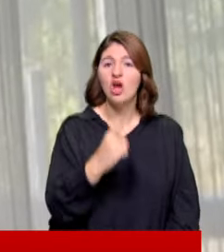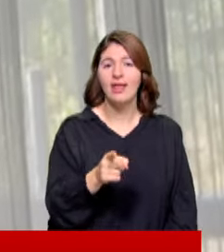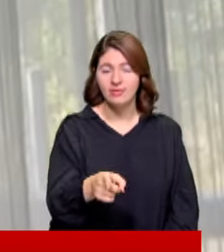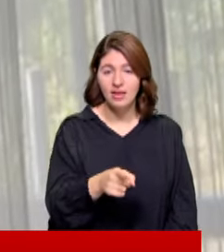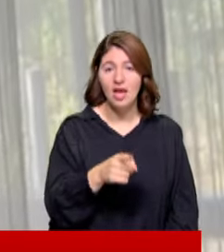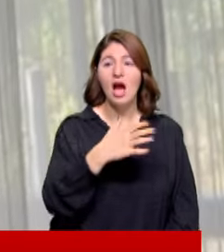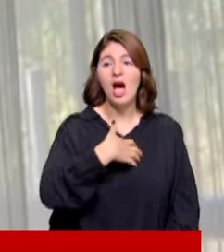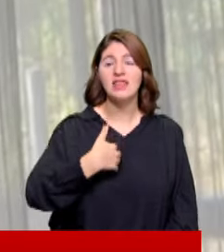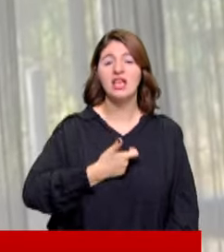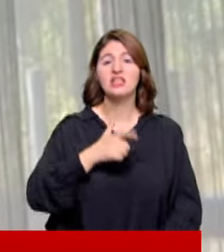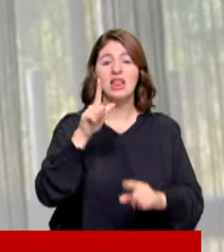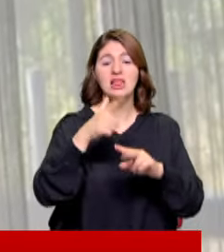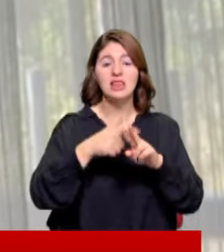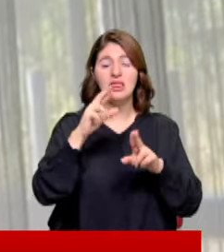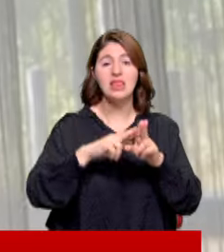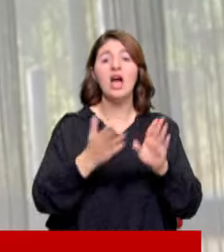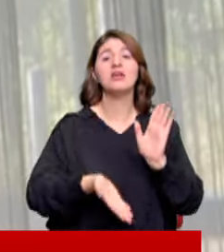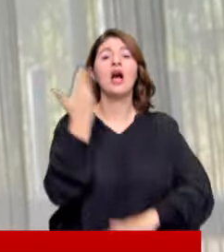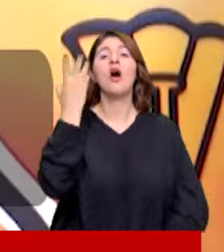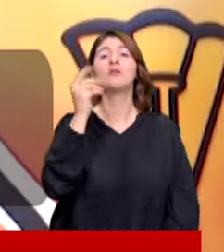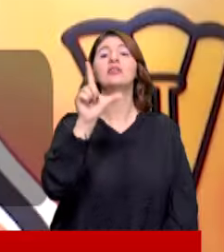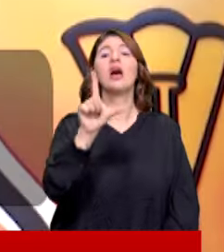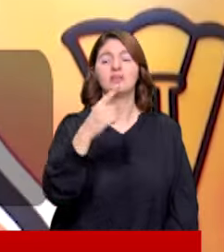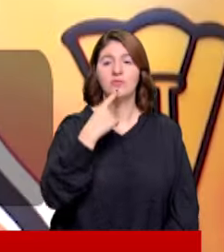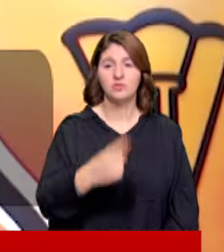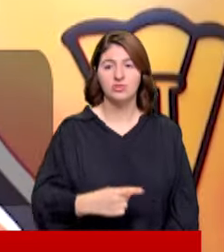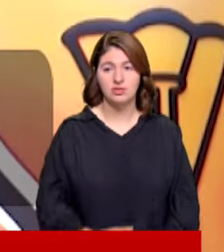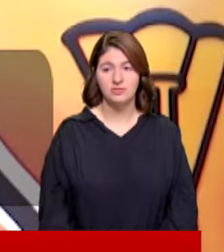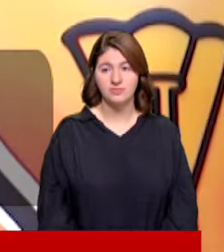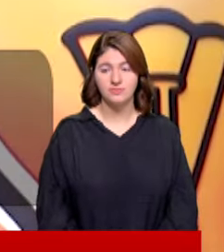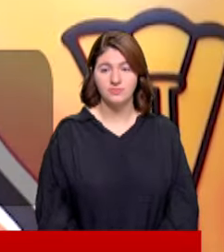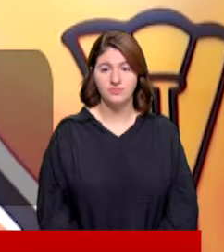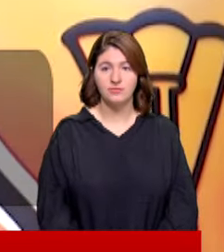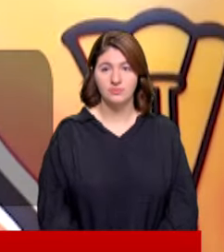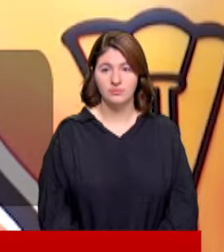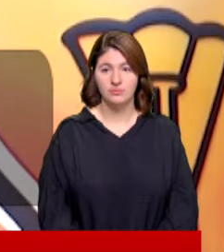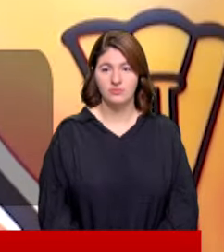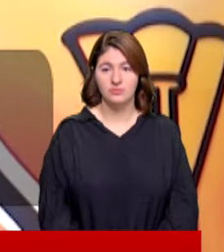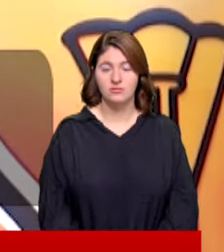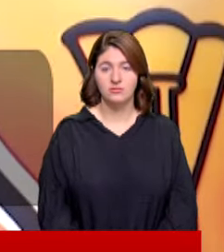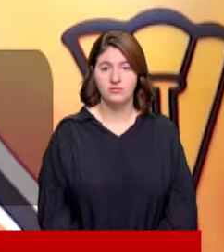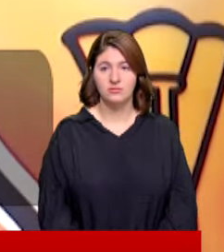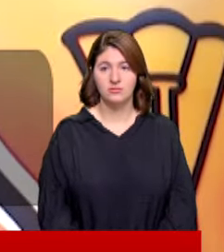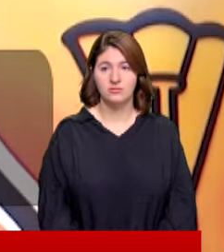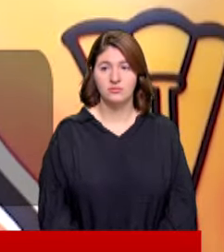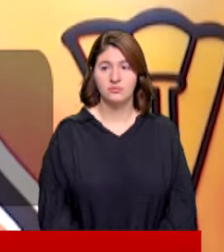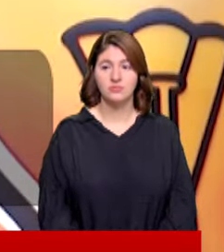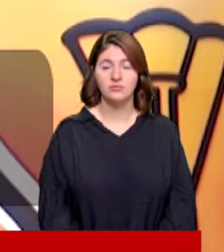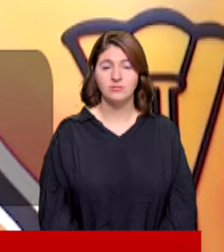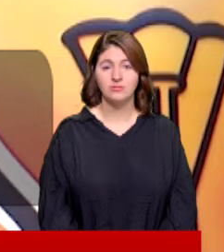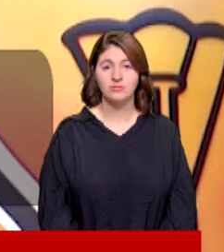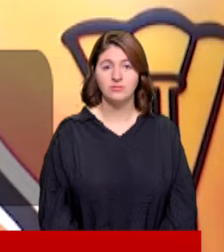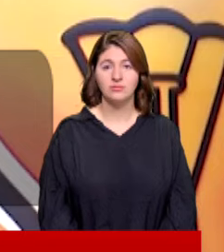söylemişti. Anayasadan laiklik ilkesinin kalkması gerekir demişti. A'dan Z'ye yeni bir anayasa yapma arzumuzu hem siyasi